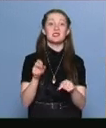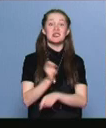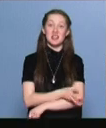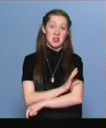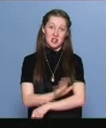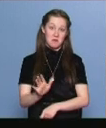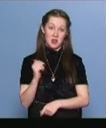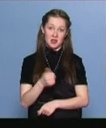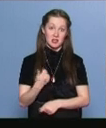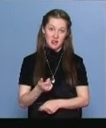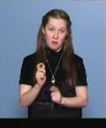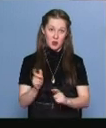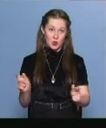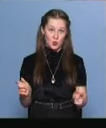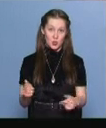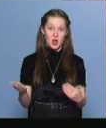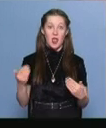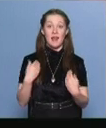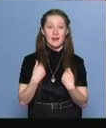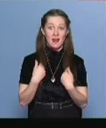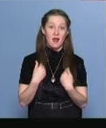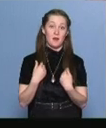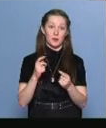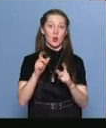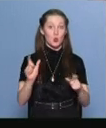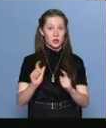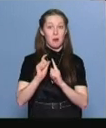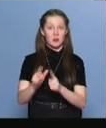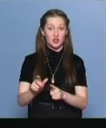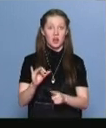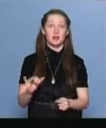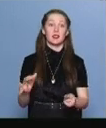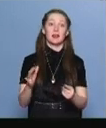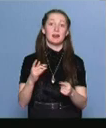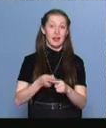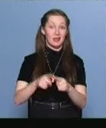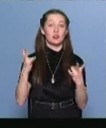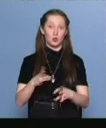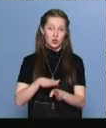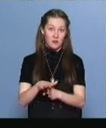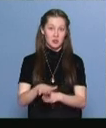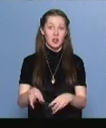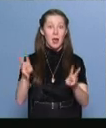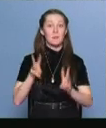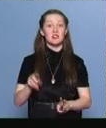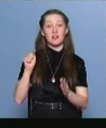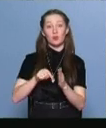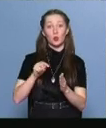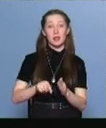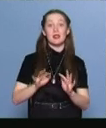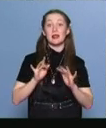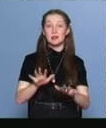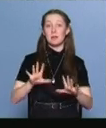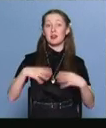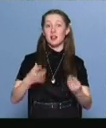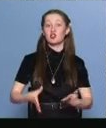самые бедные люди. Я людям пообещал, это надо сделать. Министр внутренних дел предложил свою